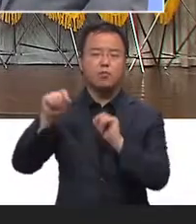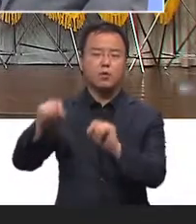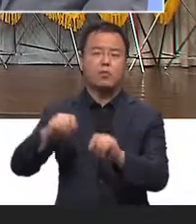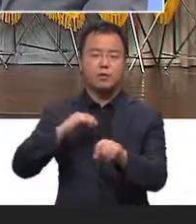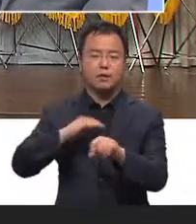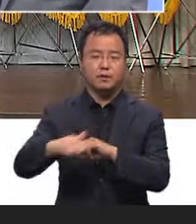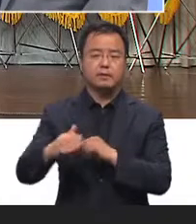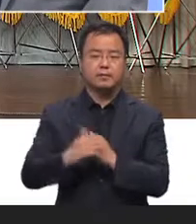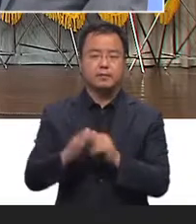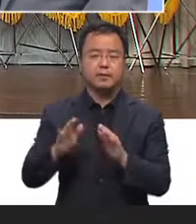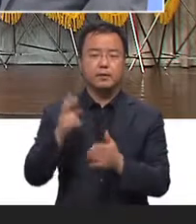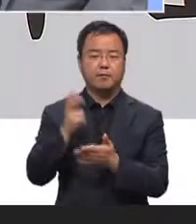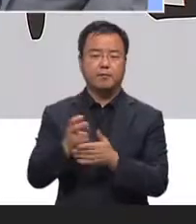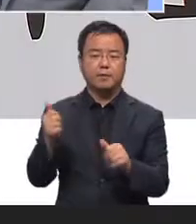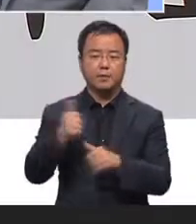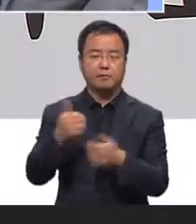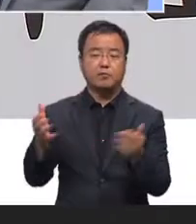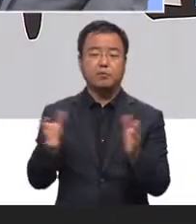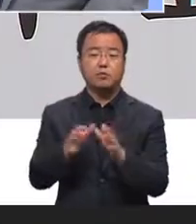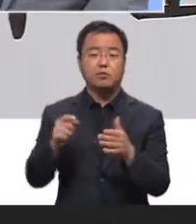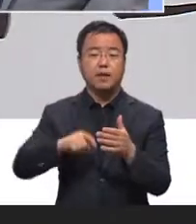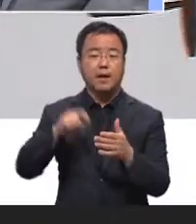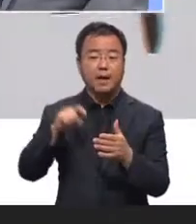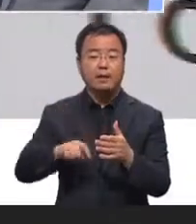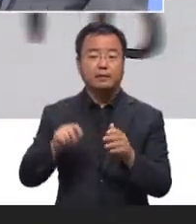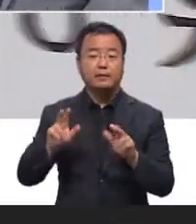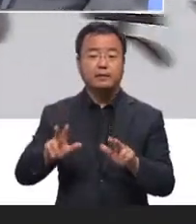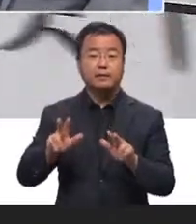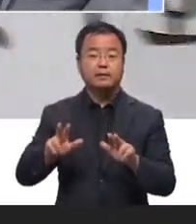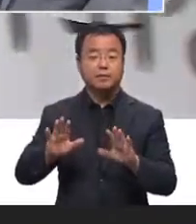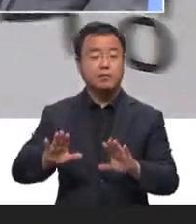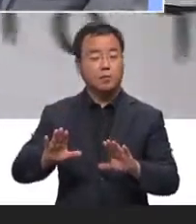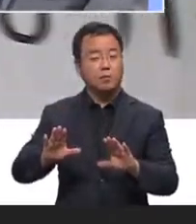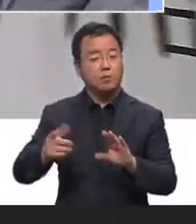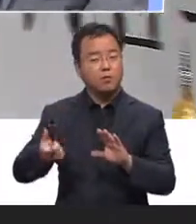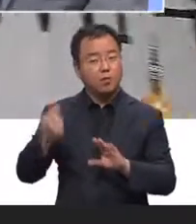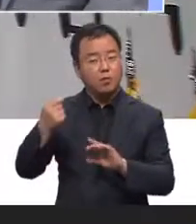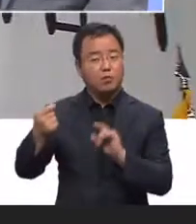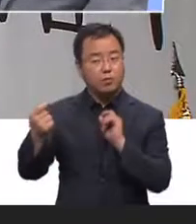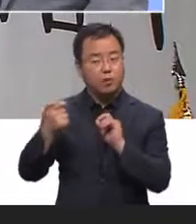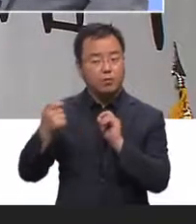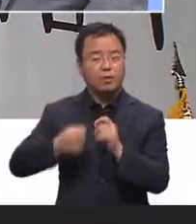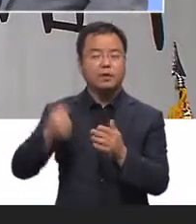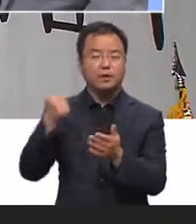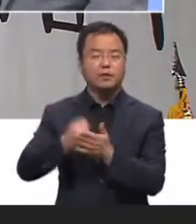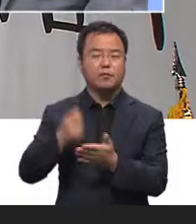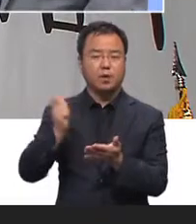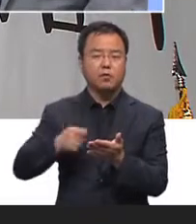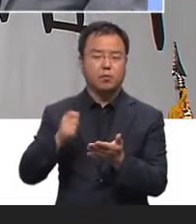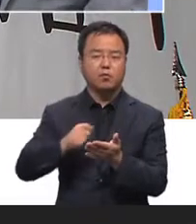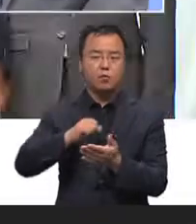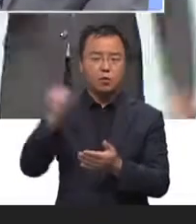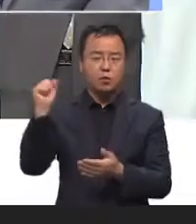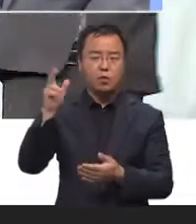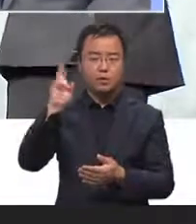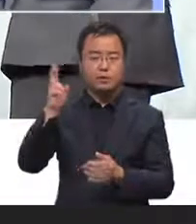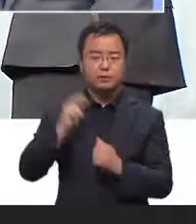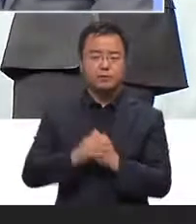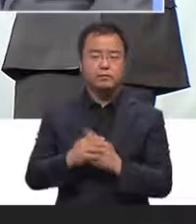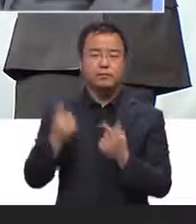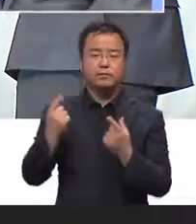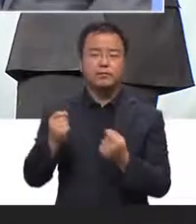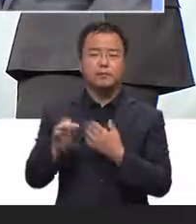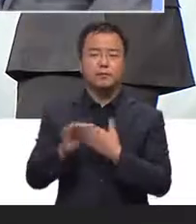지금 이제 도 사이에서 어 어 어 금명간 의 결정에 대해서 아바 이게 통과가 되려고 봅니다 이렇게